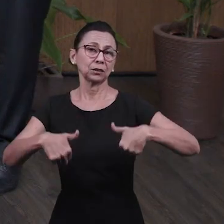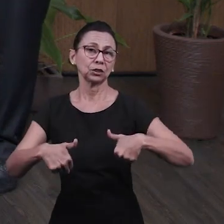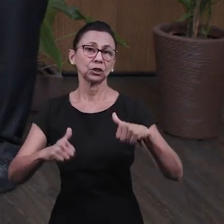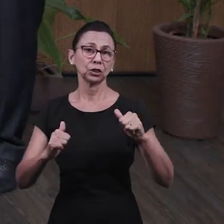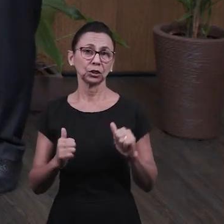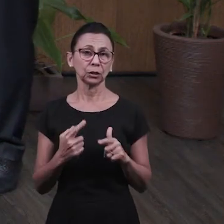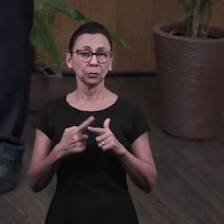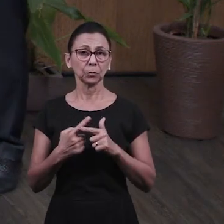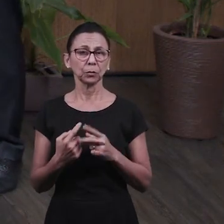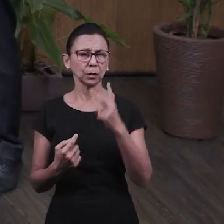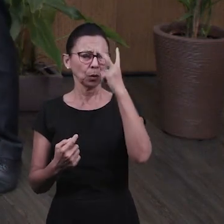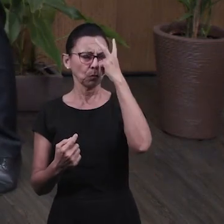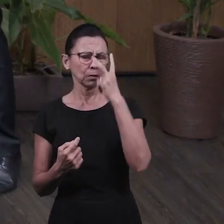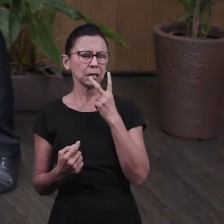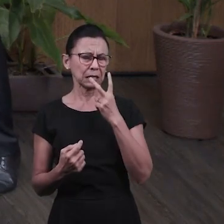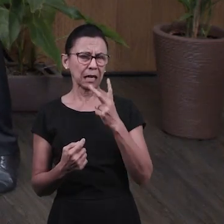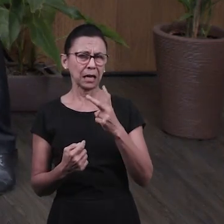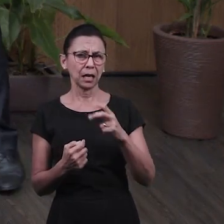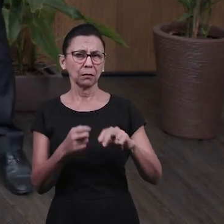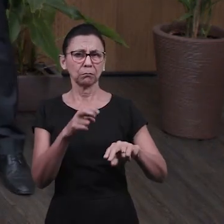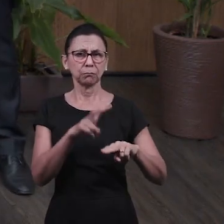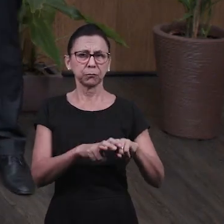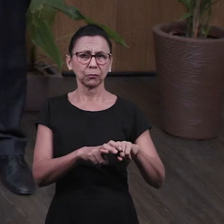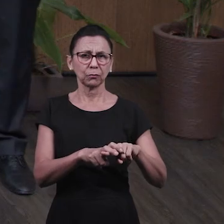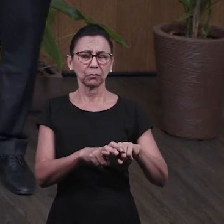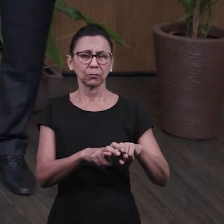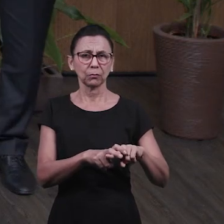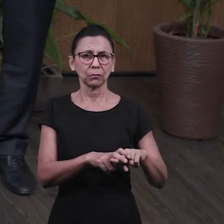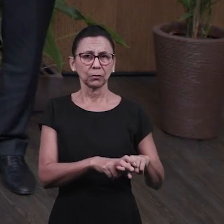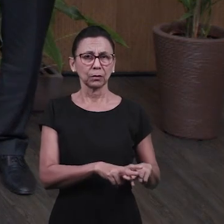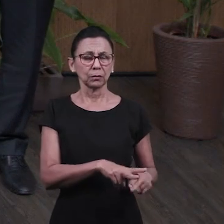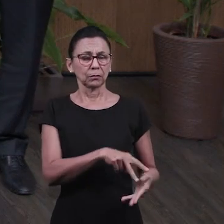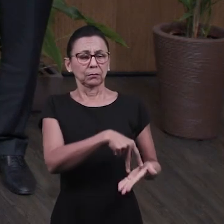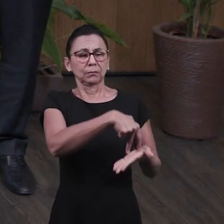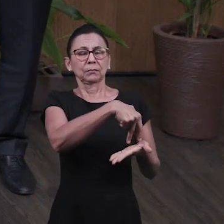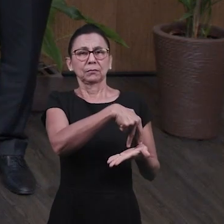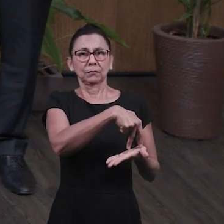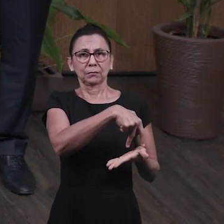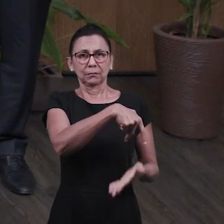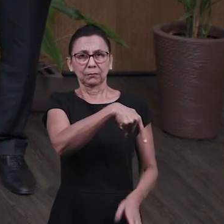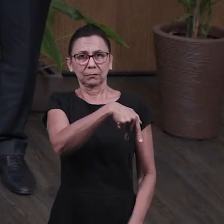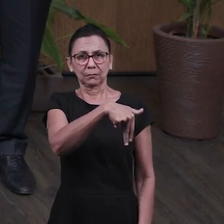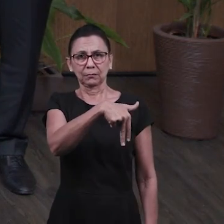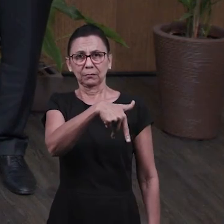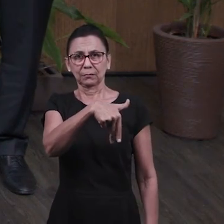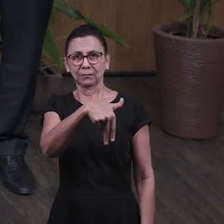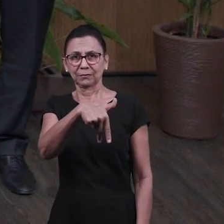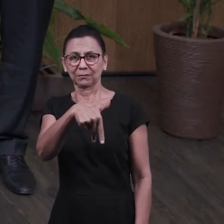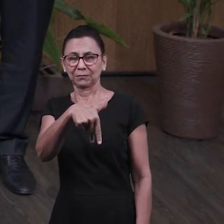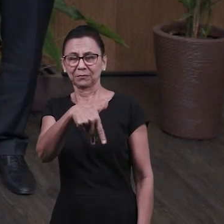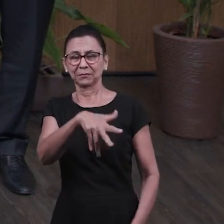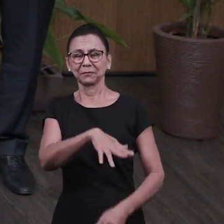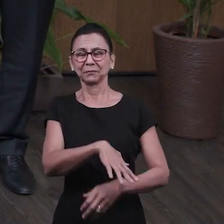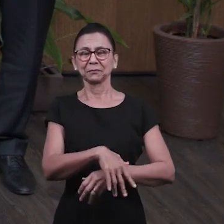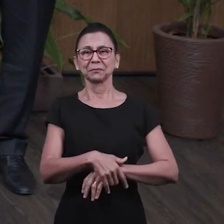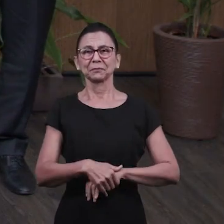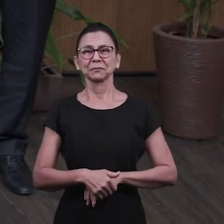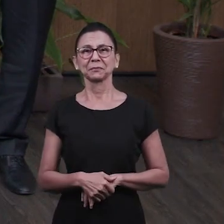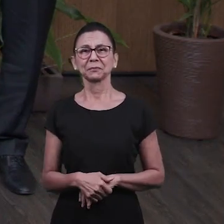il était, qui était au bord du chemin. Il a dû se mouvoir de cette position. C'est pour